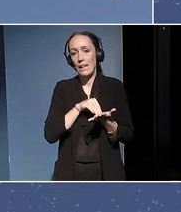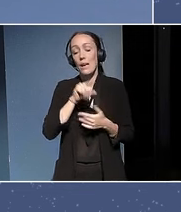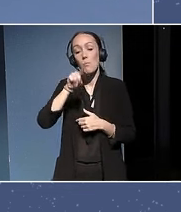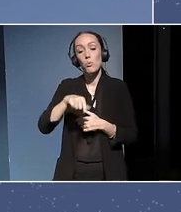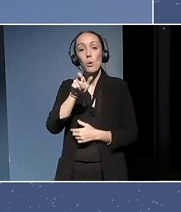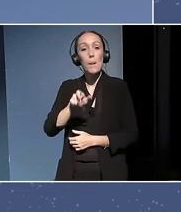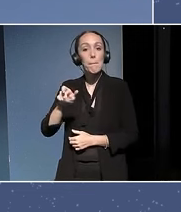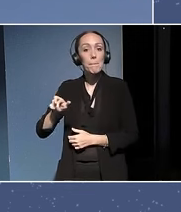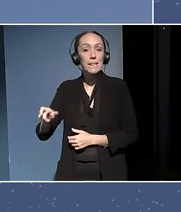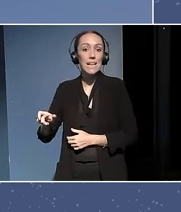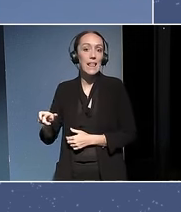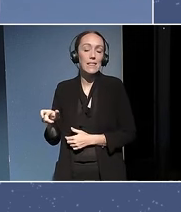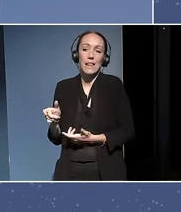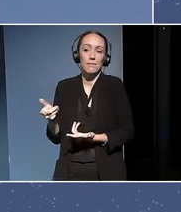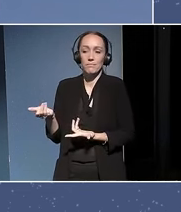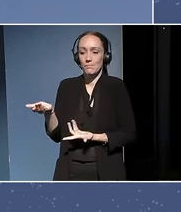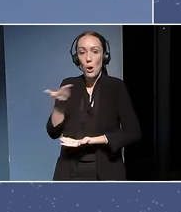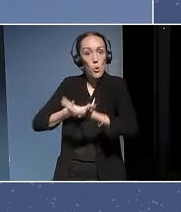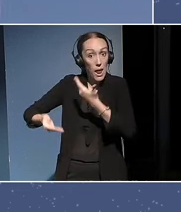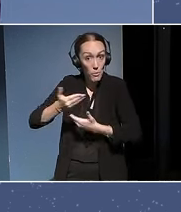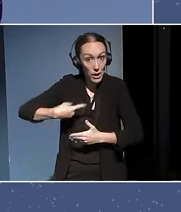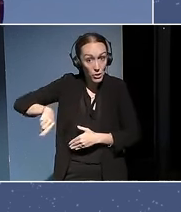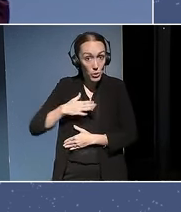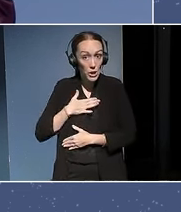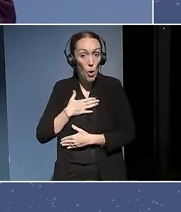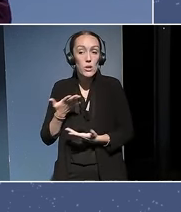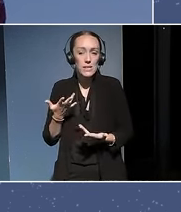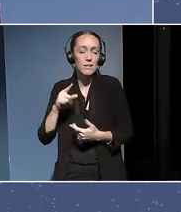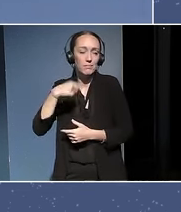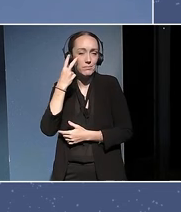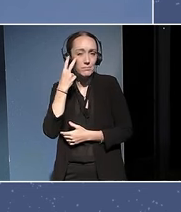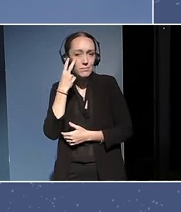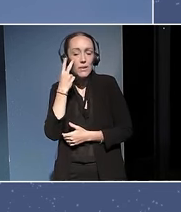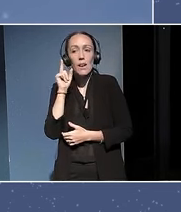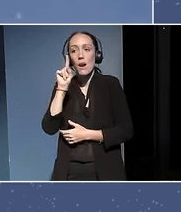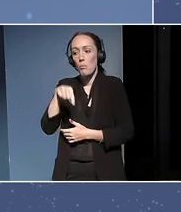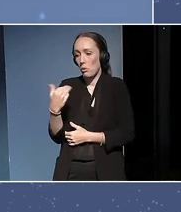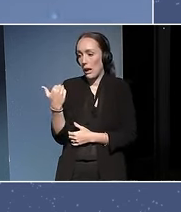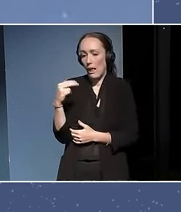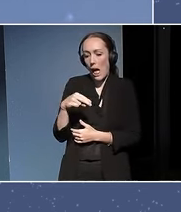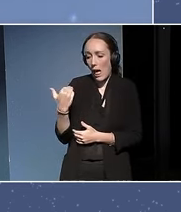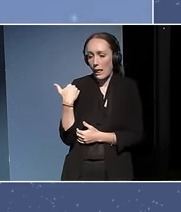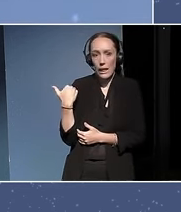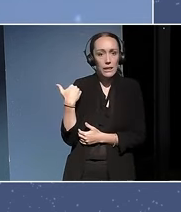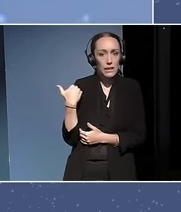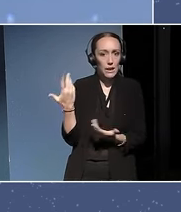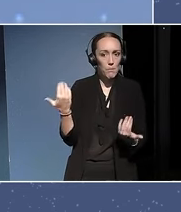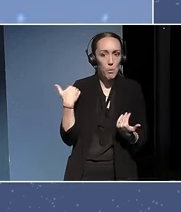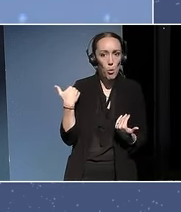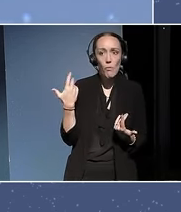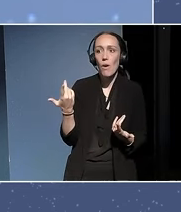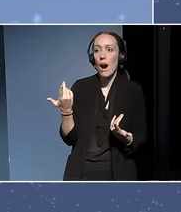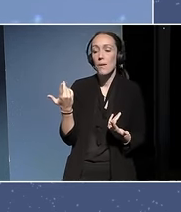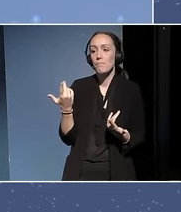che collaborano con noi anche in anni recenti soprattutto in anni recenti Si è